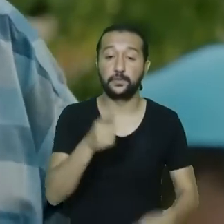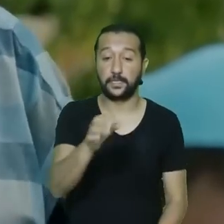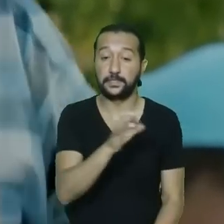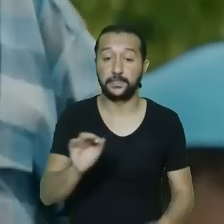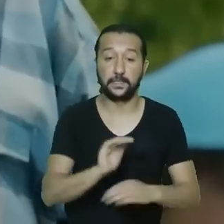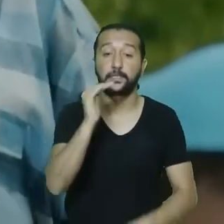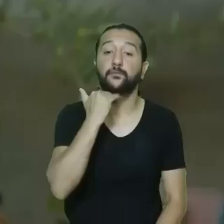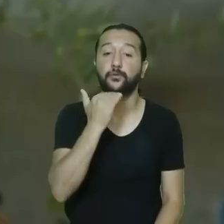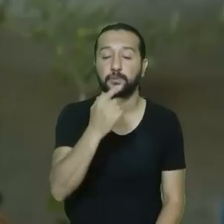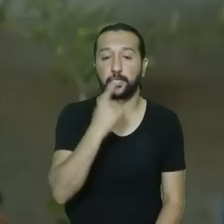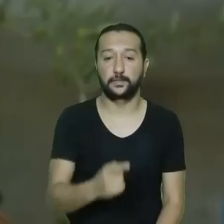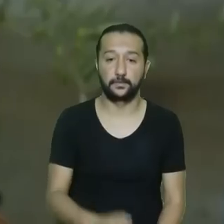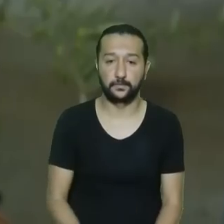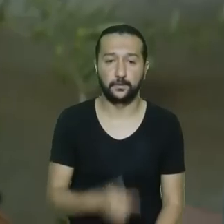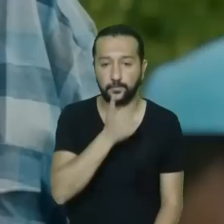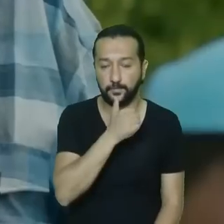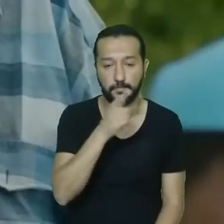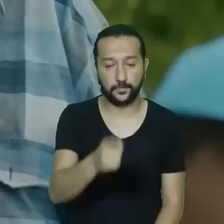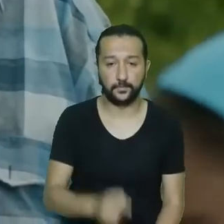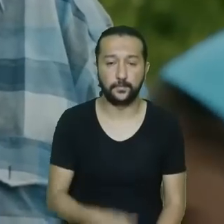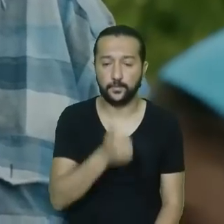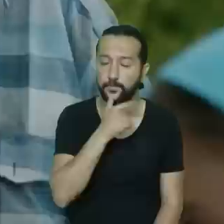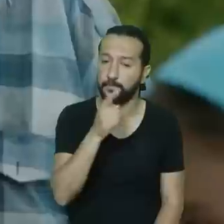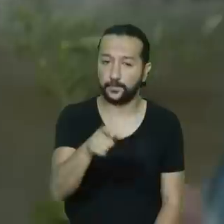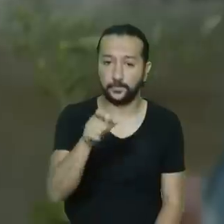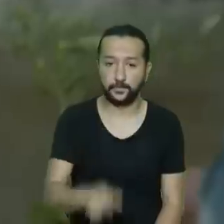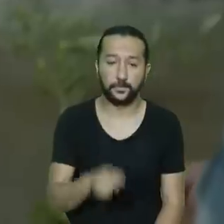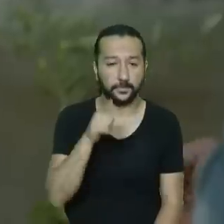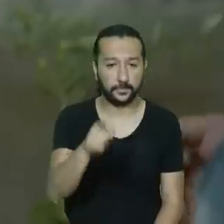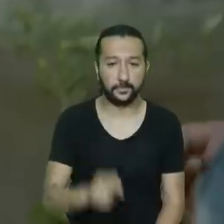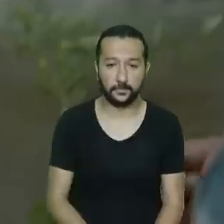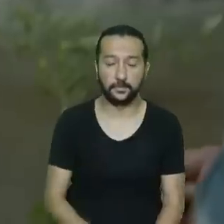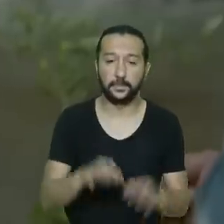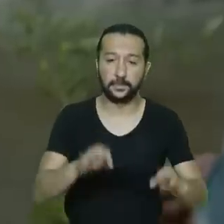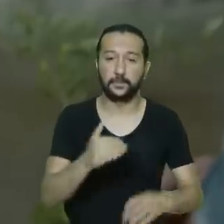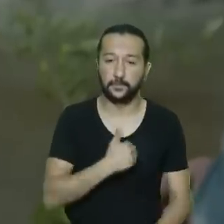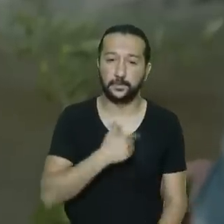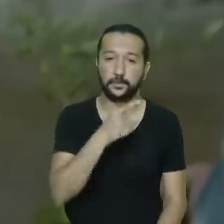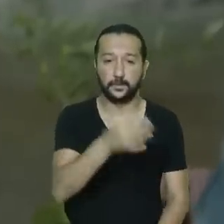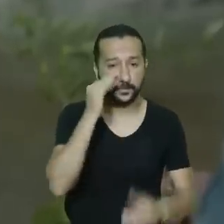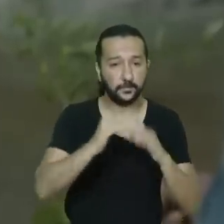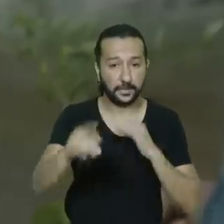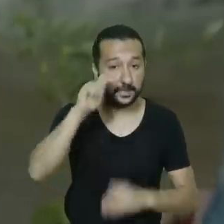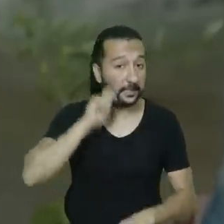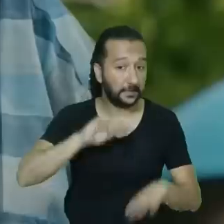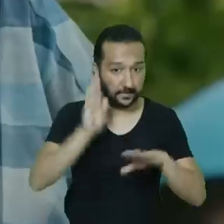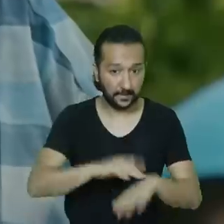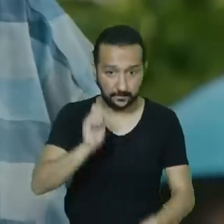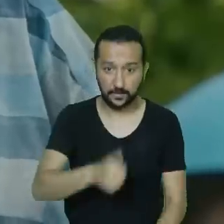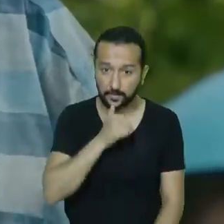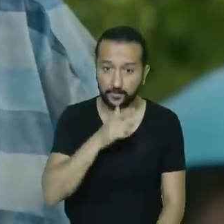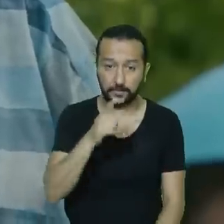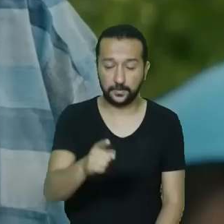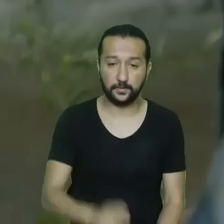Sensiz yaşayamıyormuş desin. Baba, babacığım. Sen önce bizi millete rezil mi edeceksin baba?